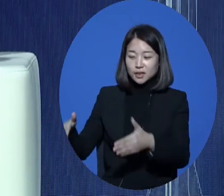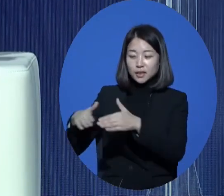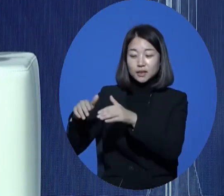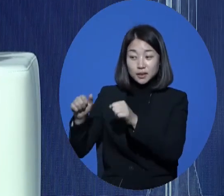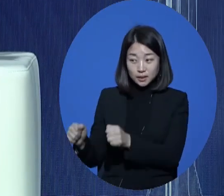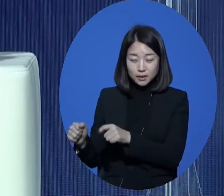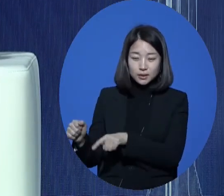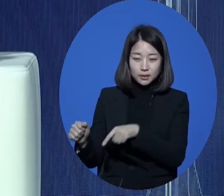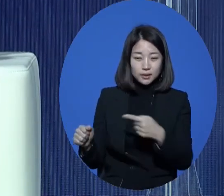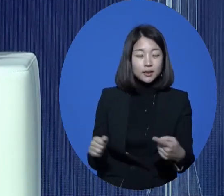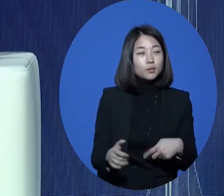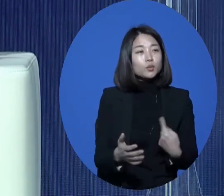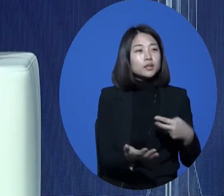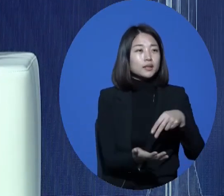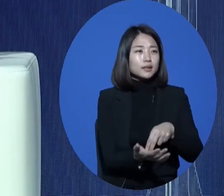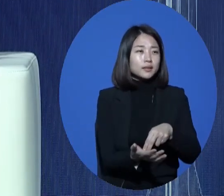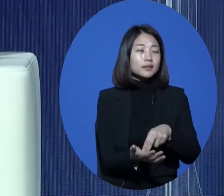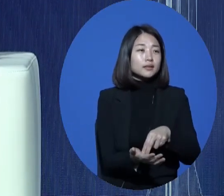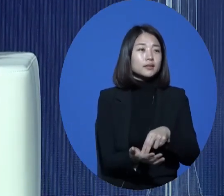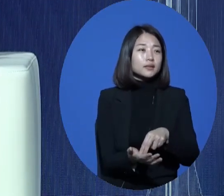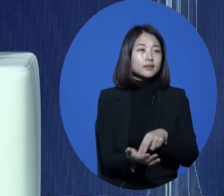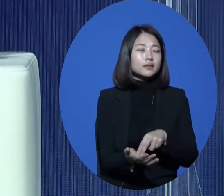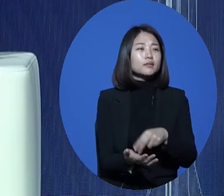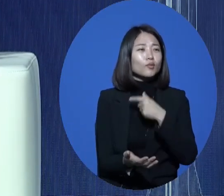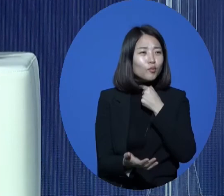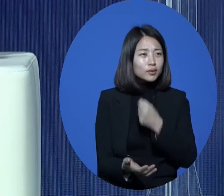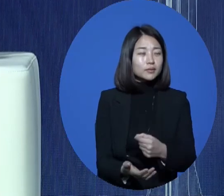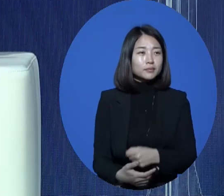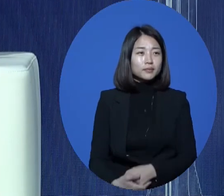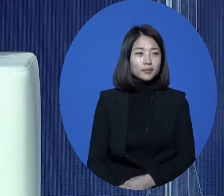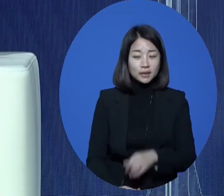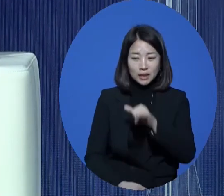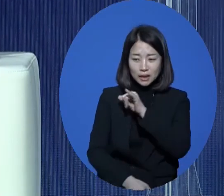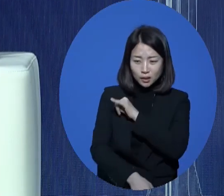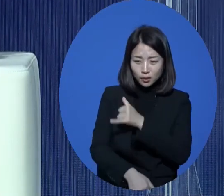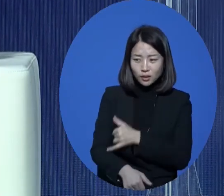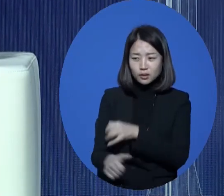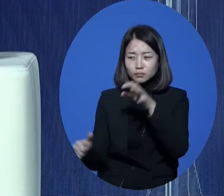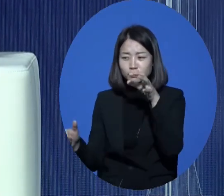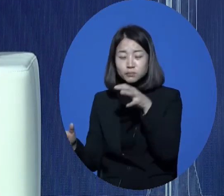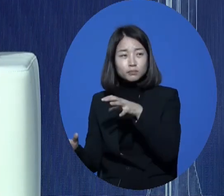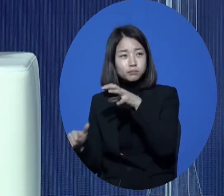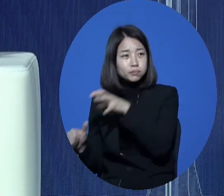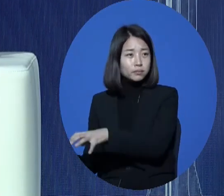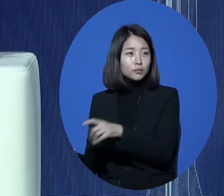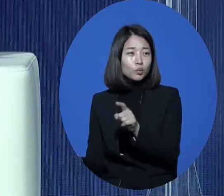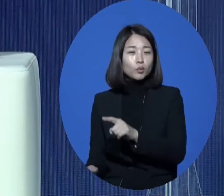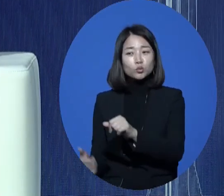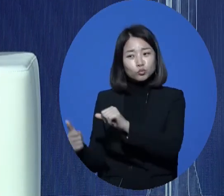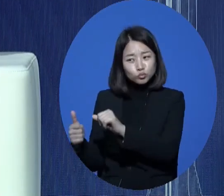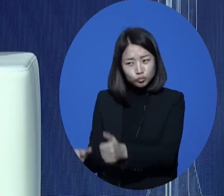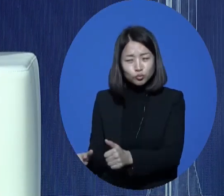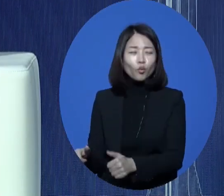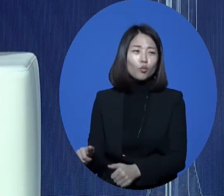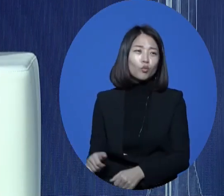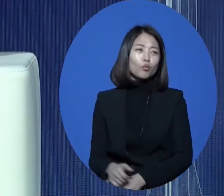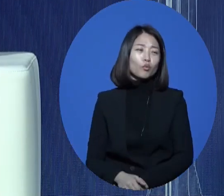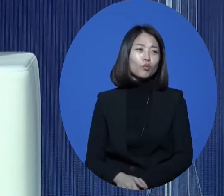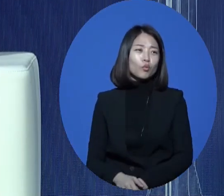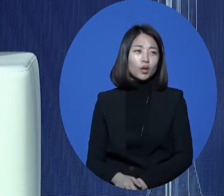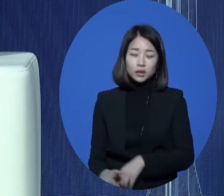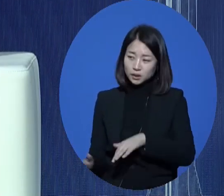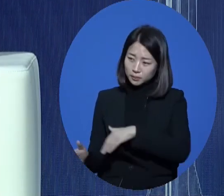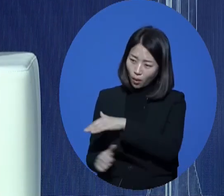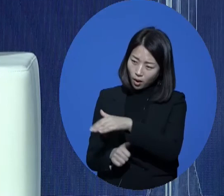시국에 가장 취약하게 인권 침해가 되고 돌아가시고 막 이런 상황들이